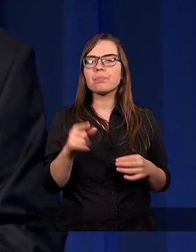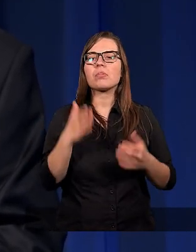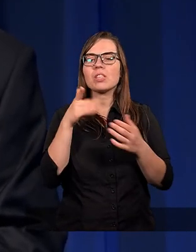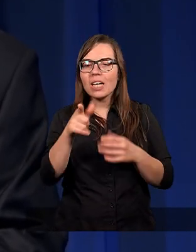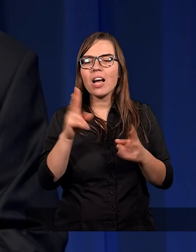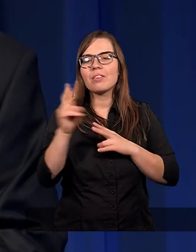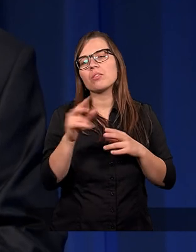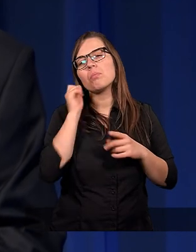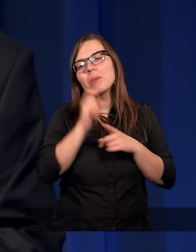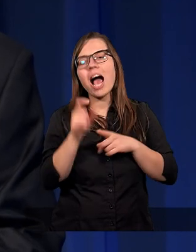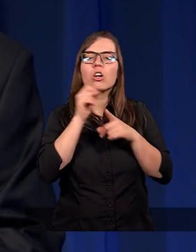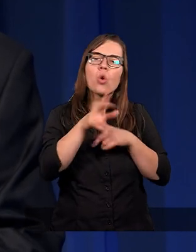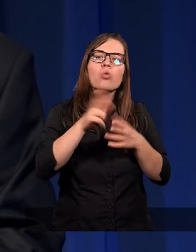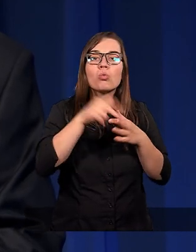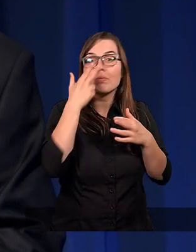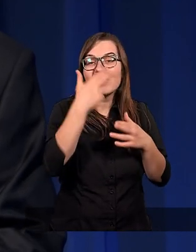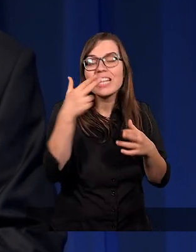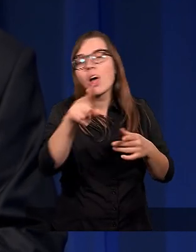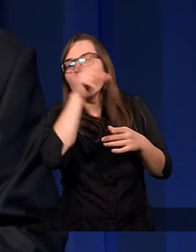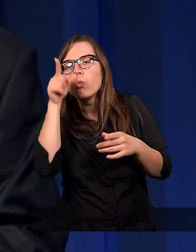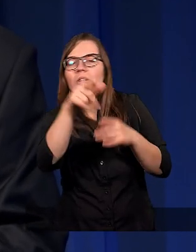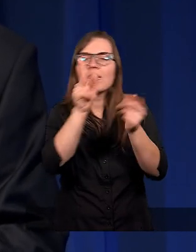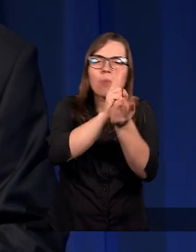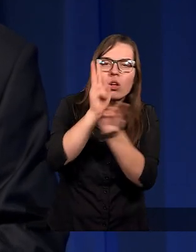brat, siostra, ludzie, których spotykam w życiu,